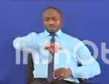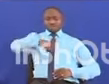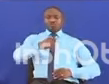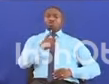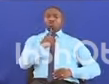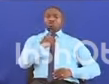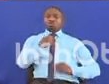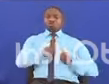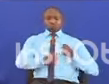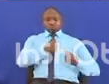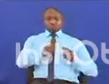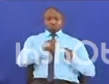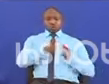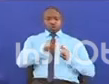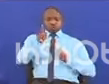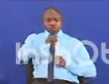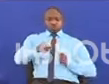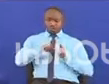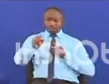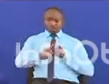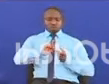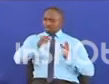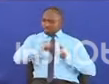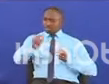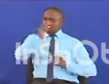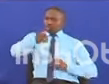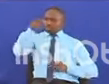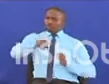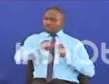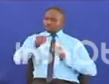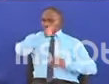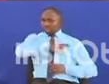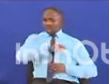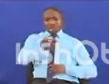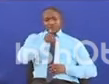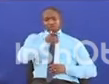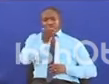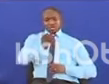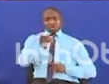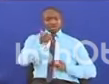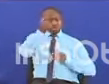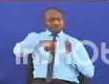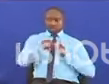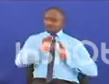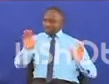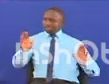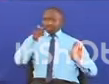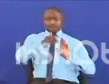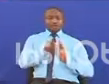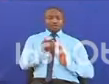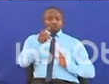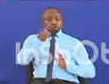kutokulipwa. Usitulipe Mheshimiwa Spika. Usitulipe mwezi, usitulipe mshahara na posho zile zingine. Mheshimiwa Spika, bunge lijao usitulipe, ili